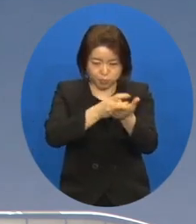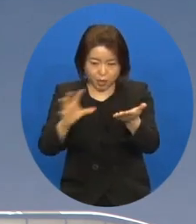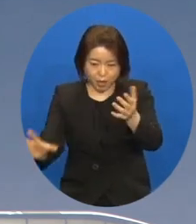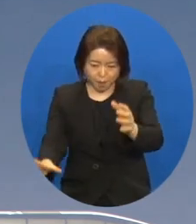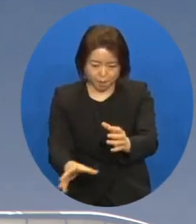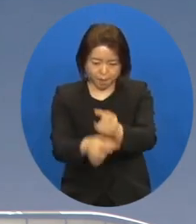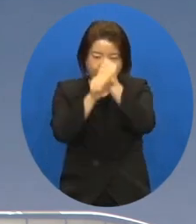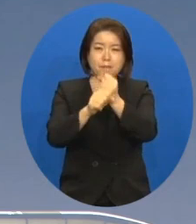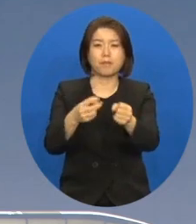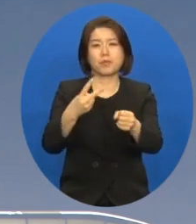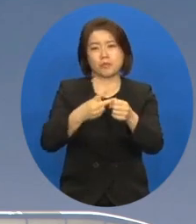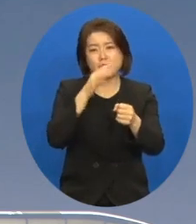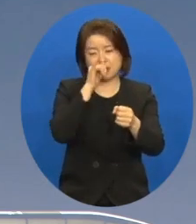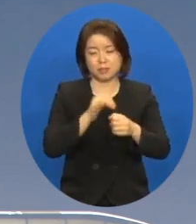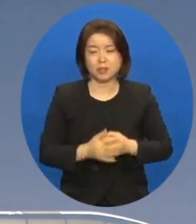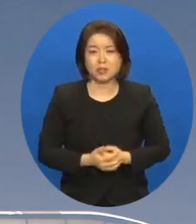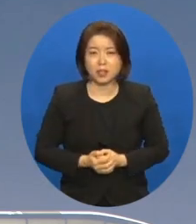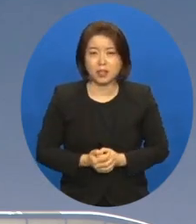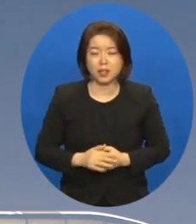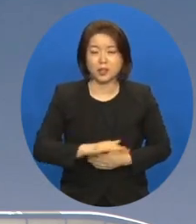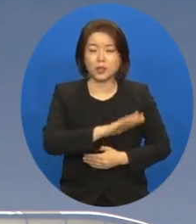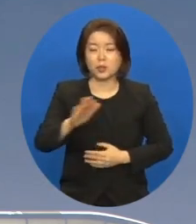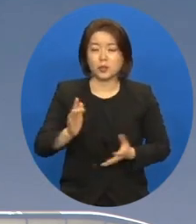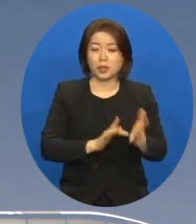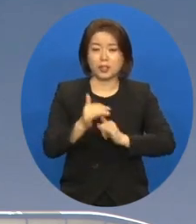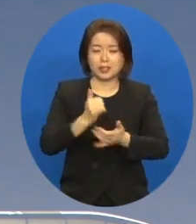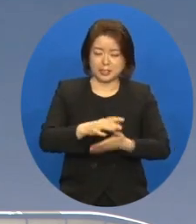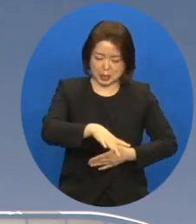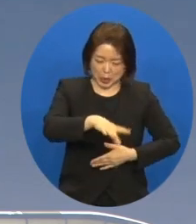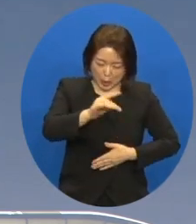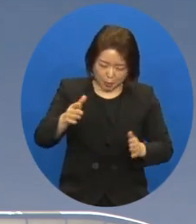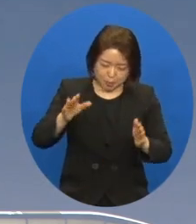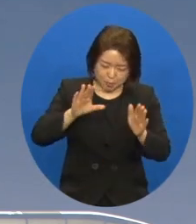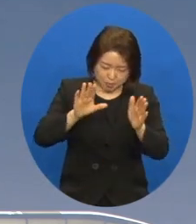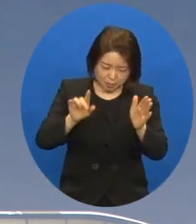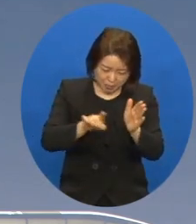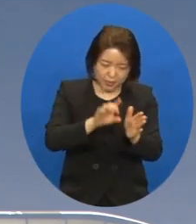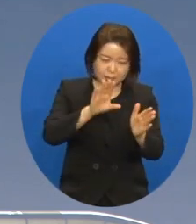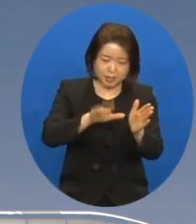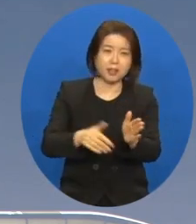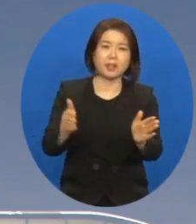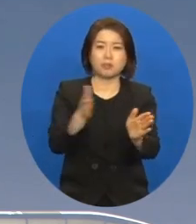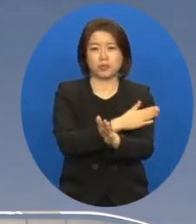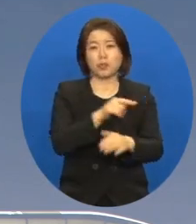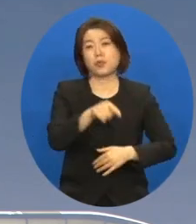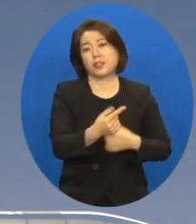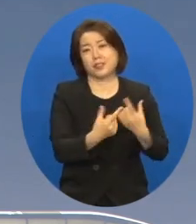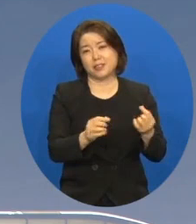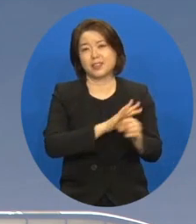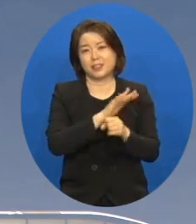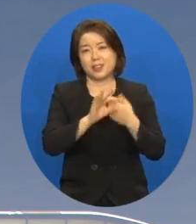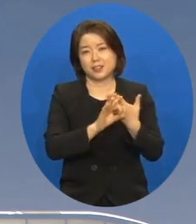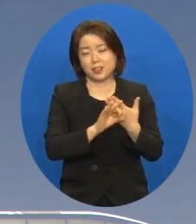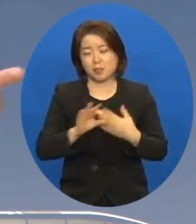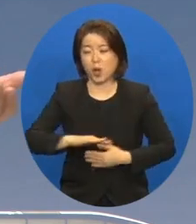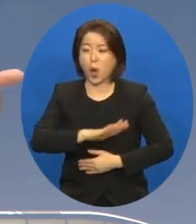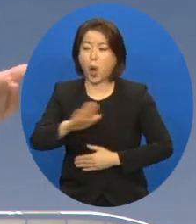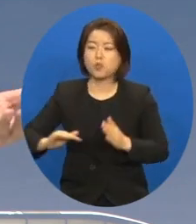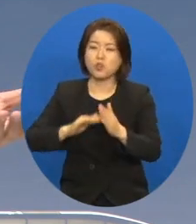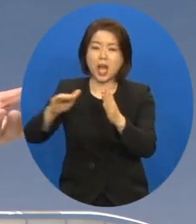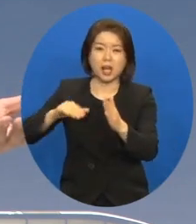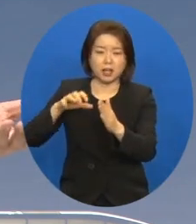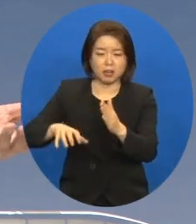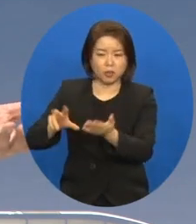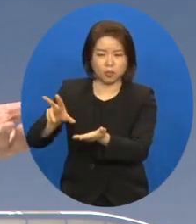믿을 때부터, 예수 처음 믿을 때부터 그렇게 살았다면 우리의 가정